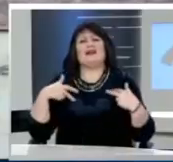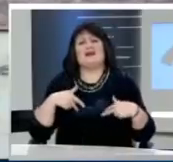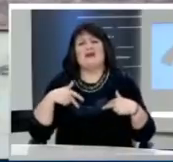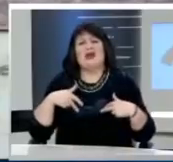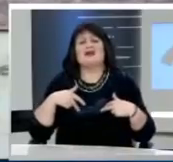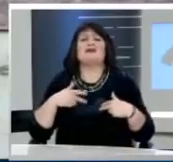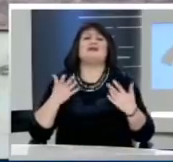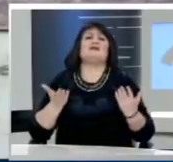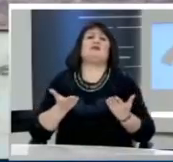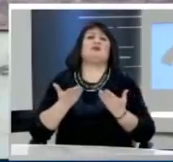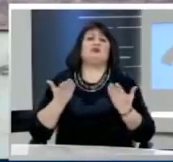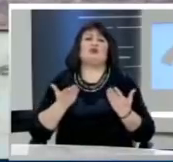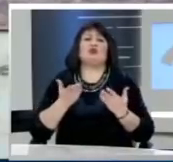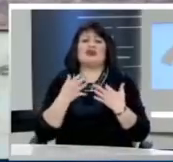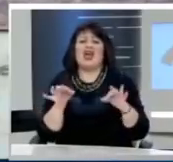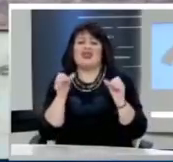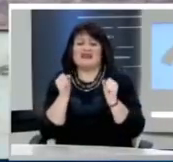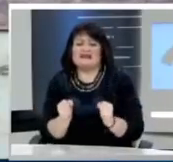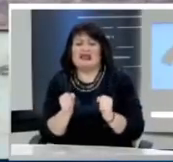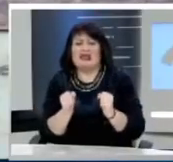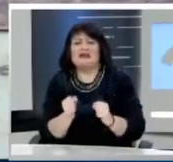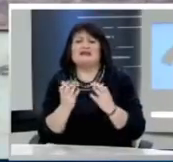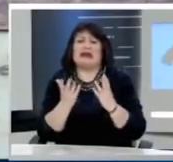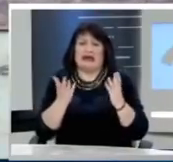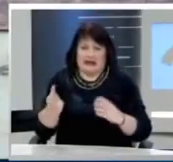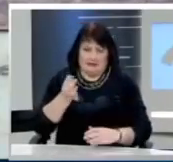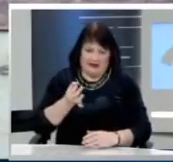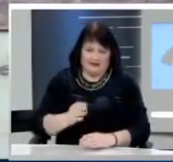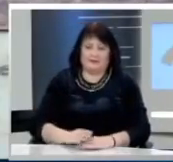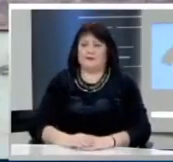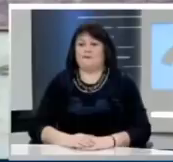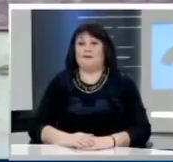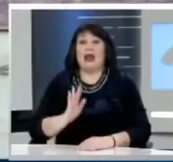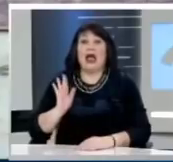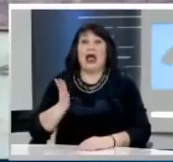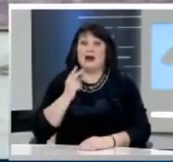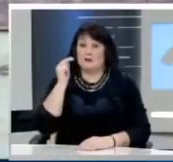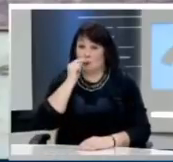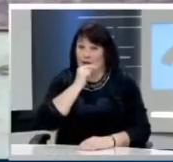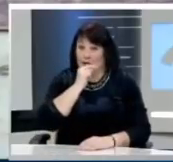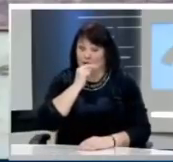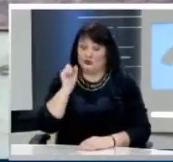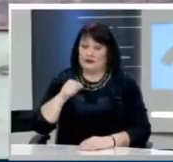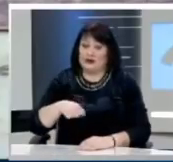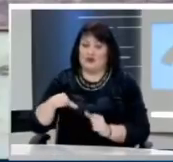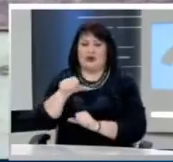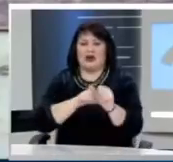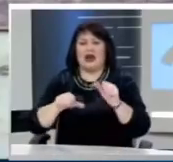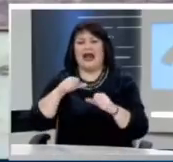και το πόσες κενές θέσεις έχει κτλ. Αν ο Πρωθυπουργός προχωρήσει ή δεν προχωρήσει